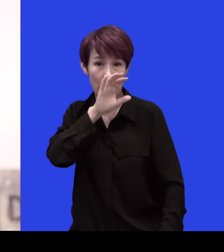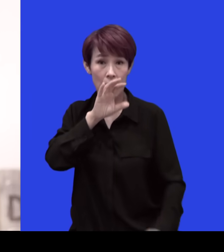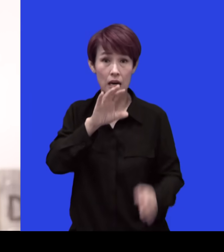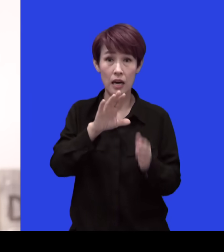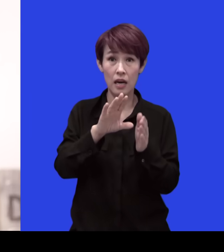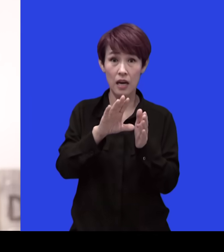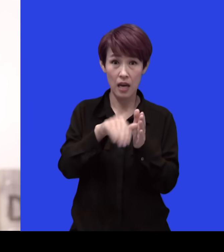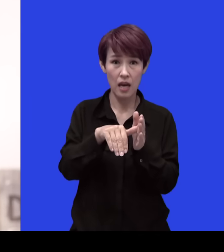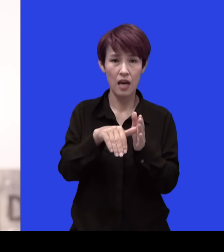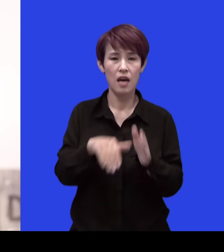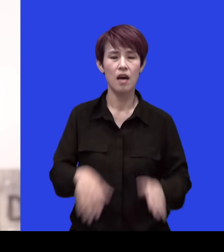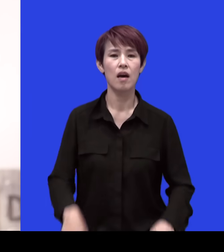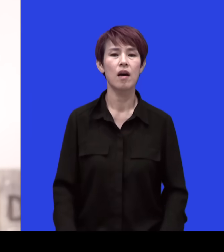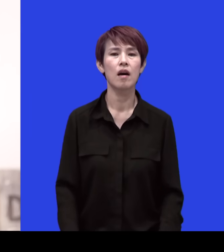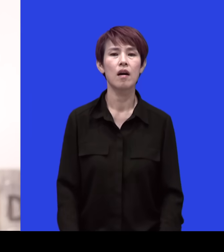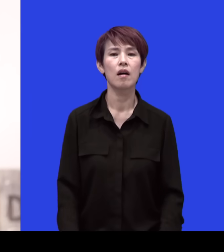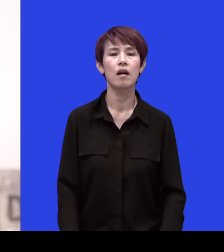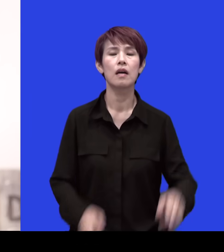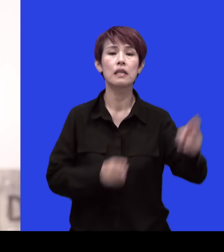그 골프장,